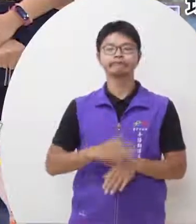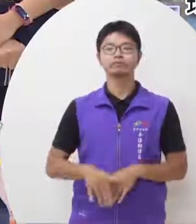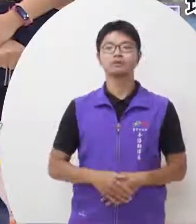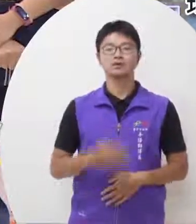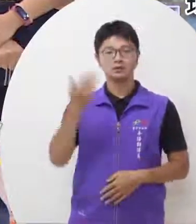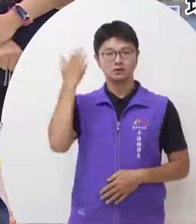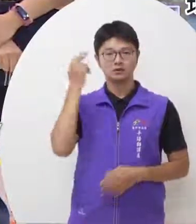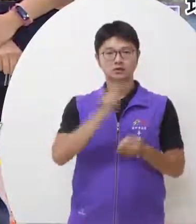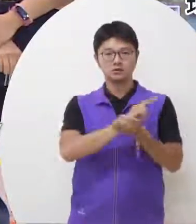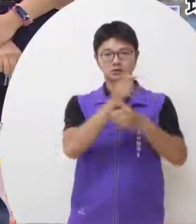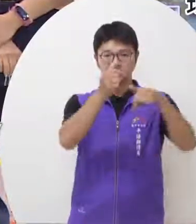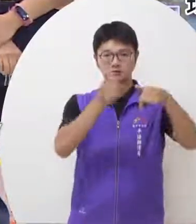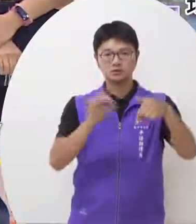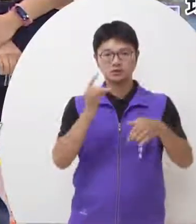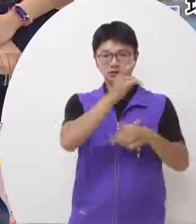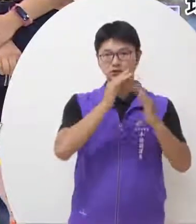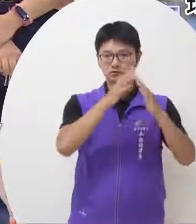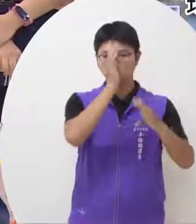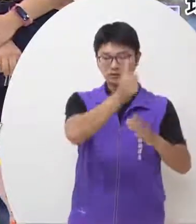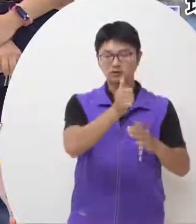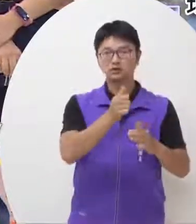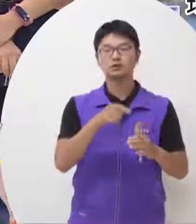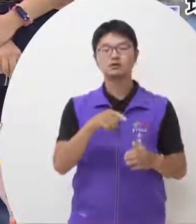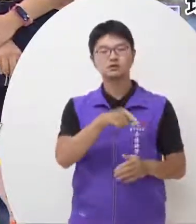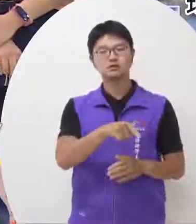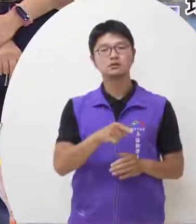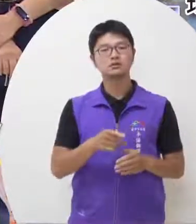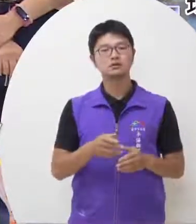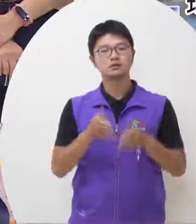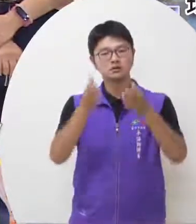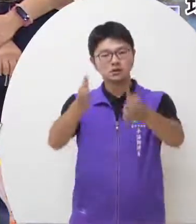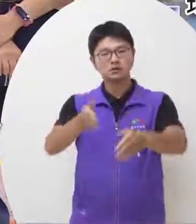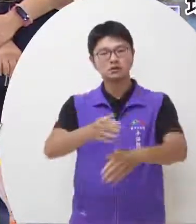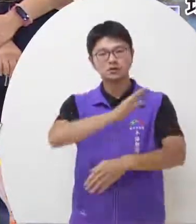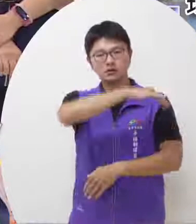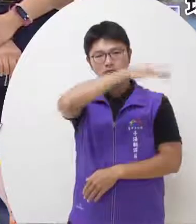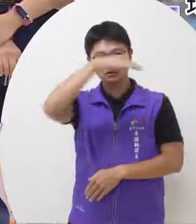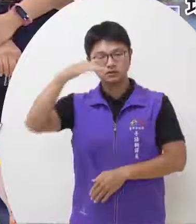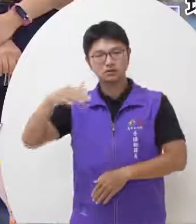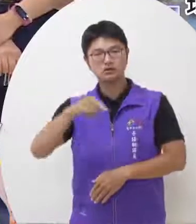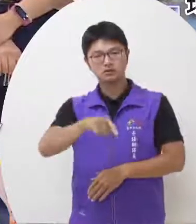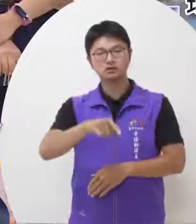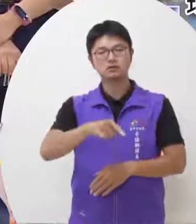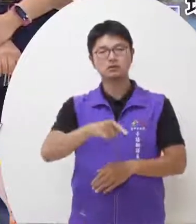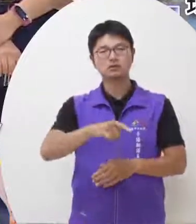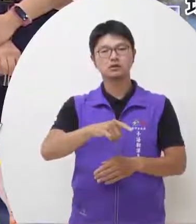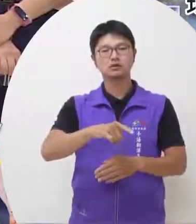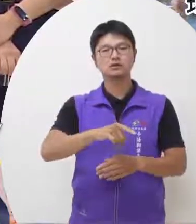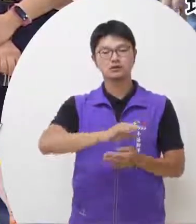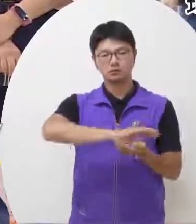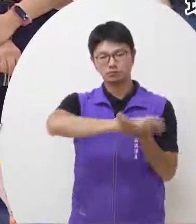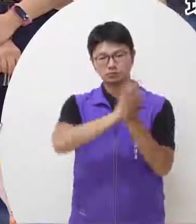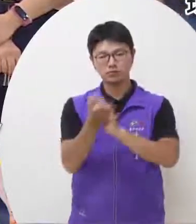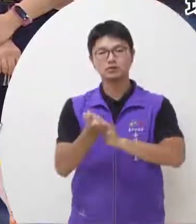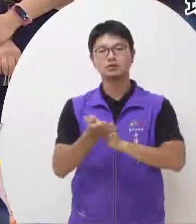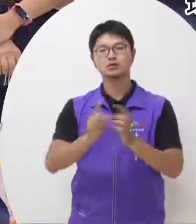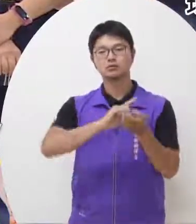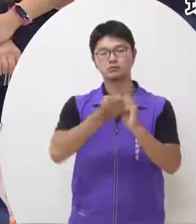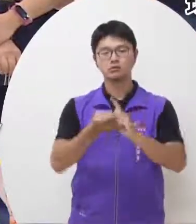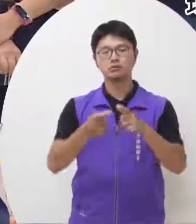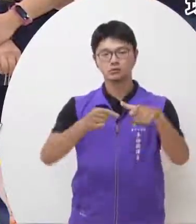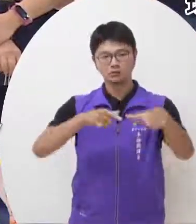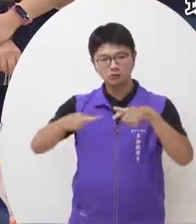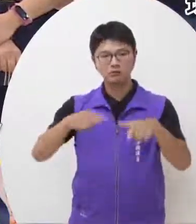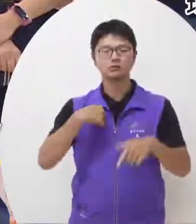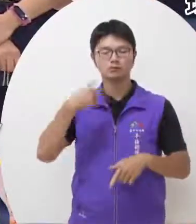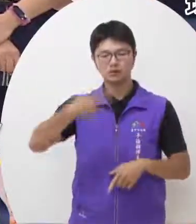市长那时候把这个本来的这个山坡地这个把它变成公园的这部分没关系，这个我们也都可以来检讨